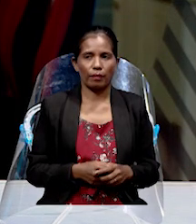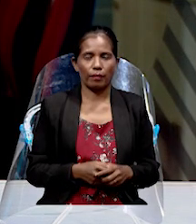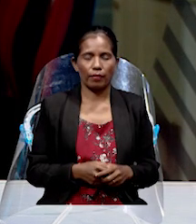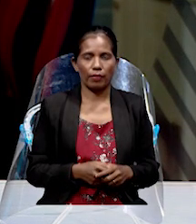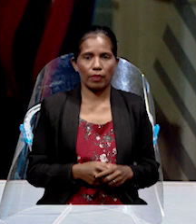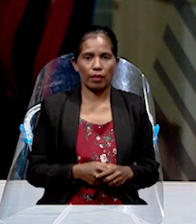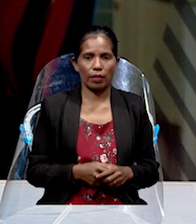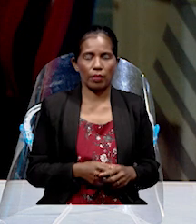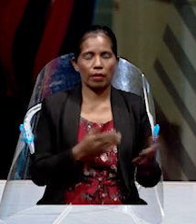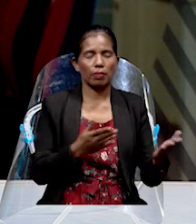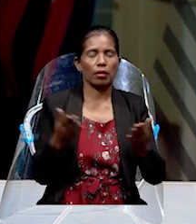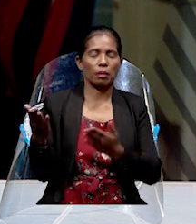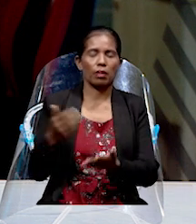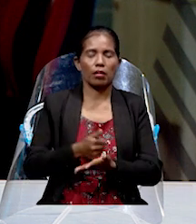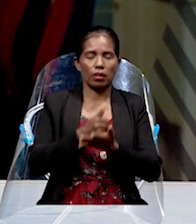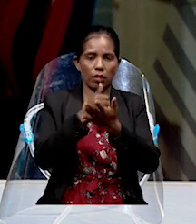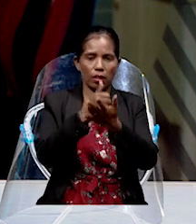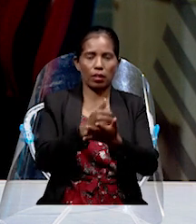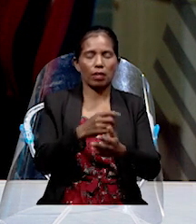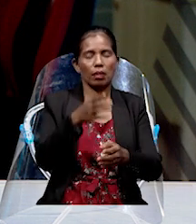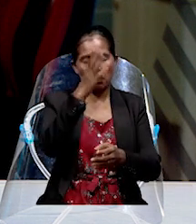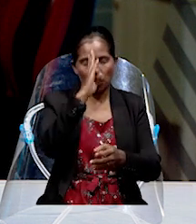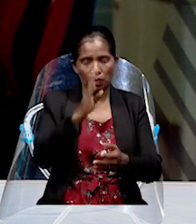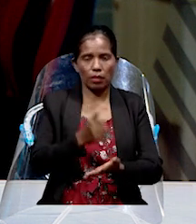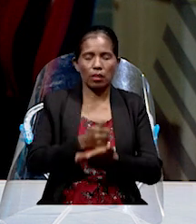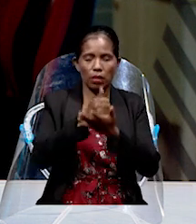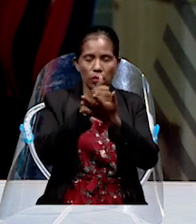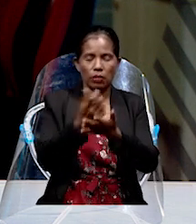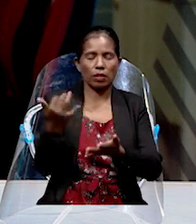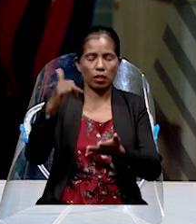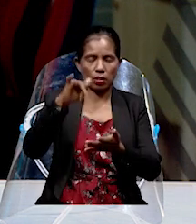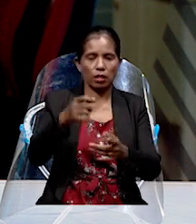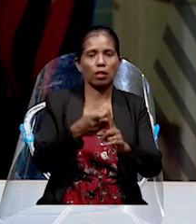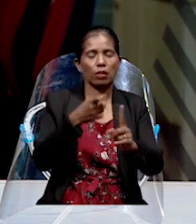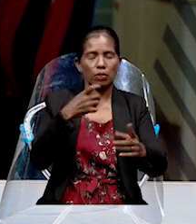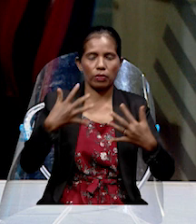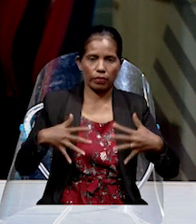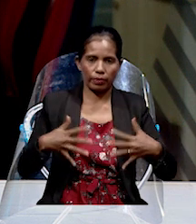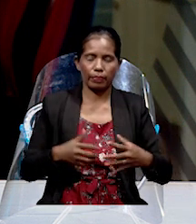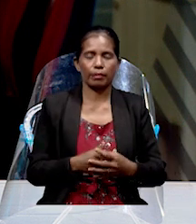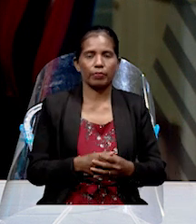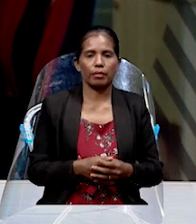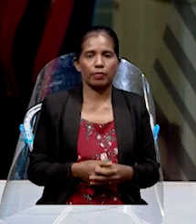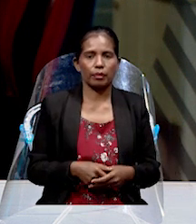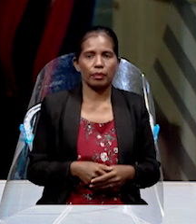Merador sira nebe luta sira Donetsk teteng maromak sei salva sira Rusifunu.